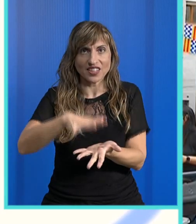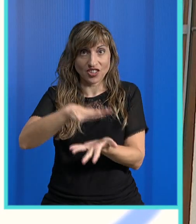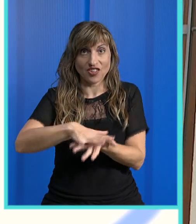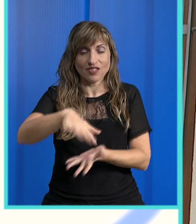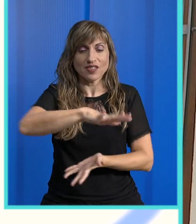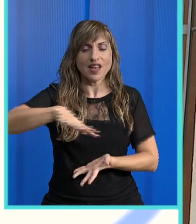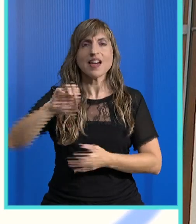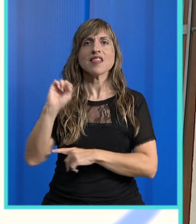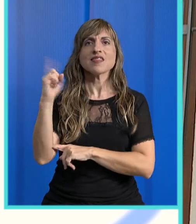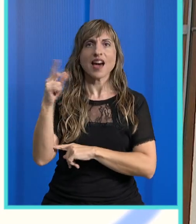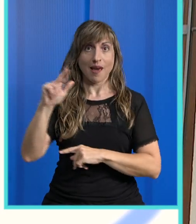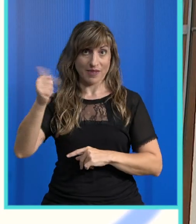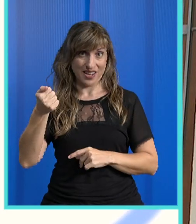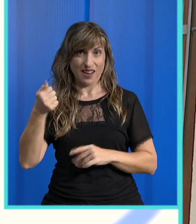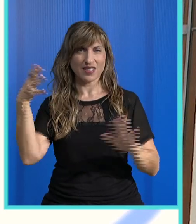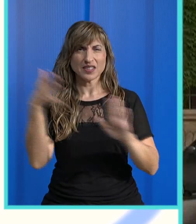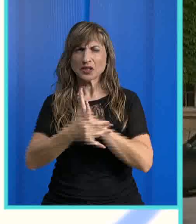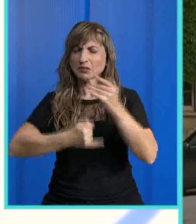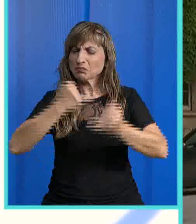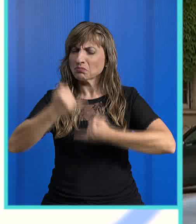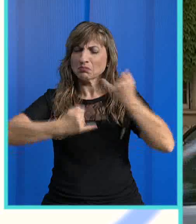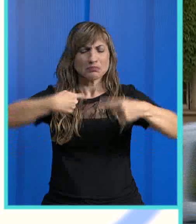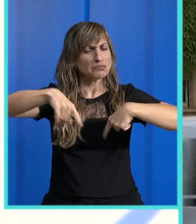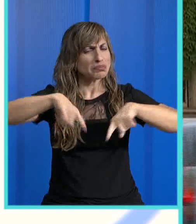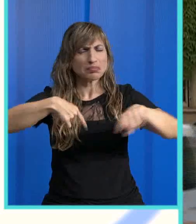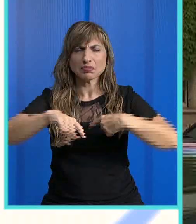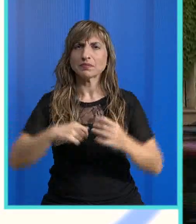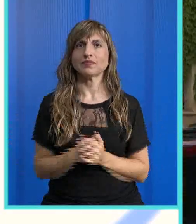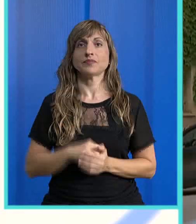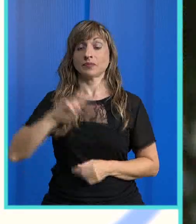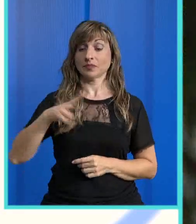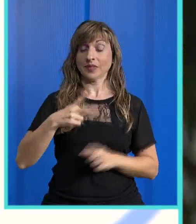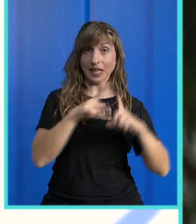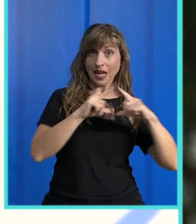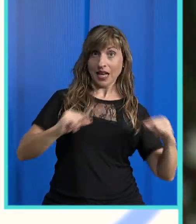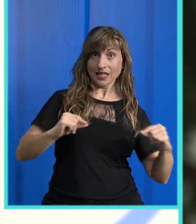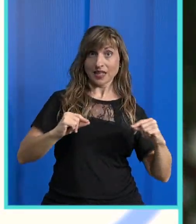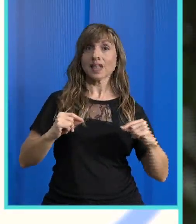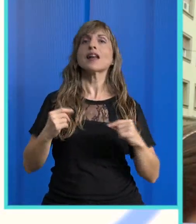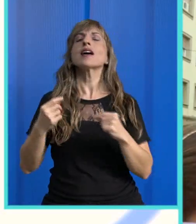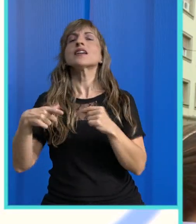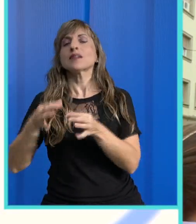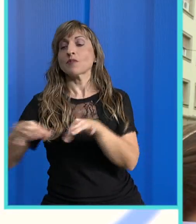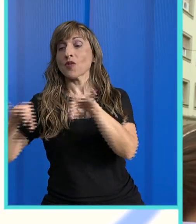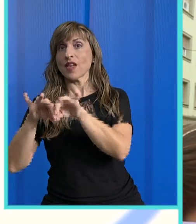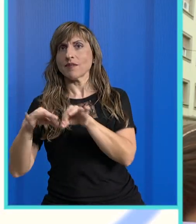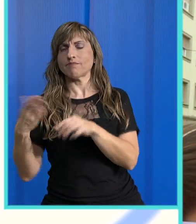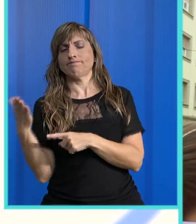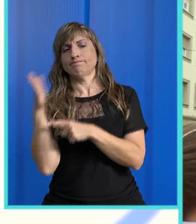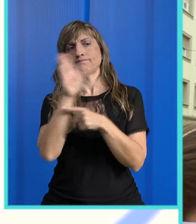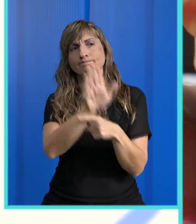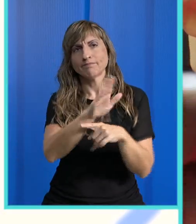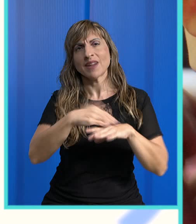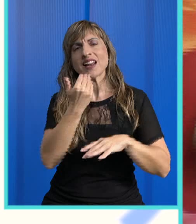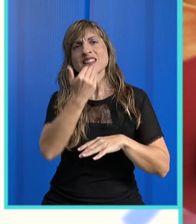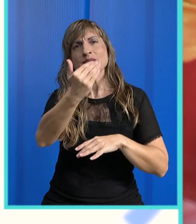fer front als problemes de mobilitat que pateix el barri. En segon lloc, Esquerra i Badalona en Comú Podem presenten una altra moció per reclamar un